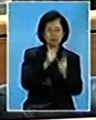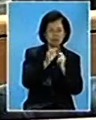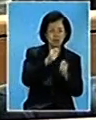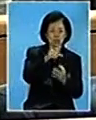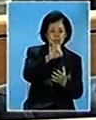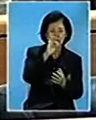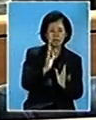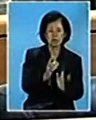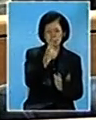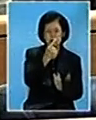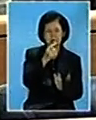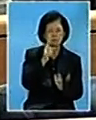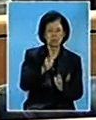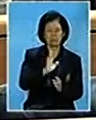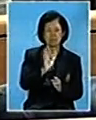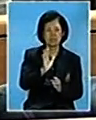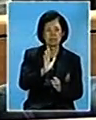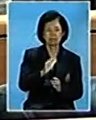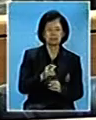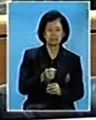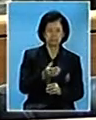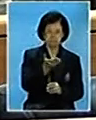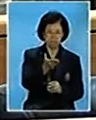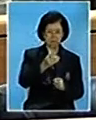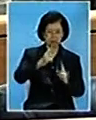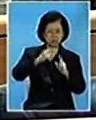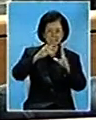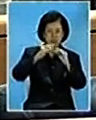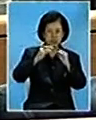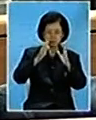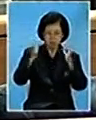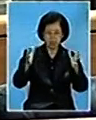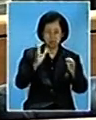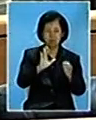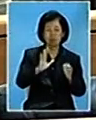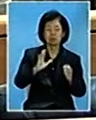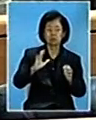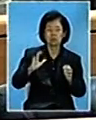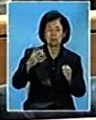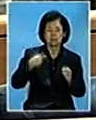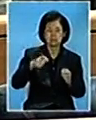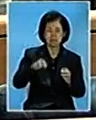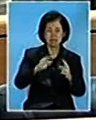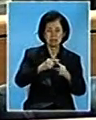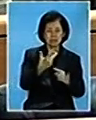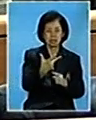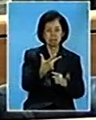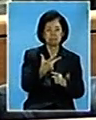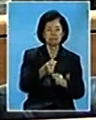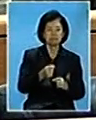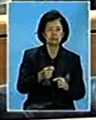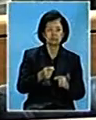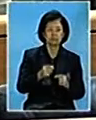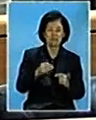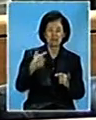งเข้ามาเป็นอย่างง่ายไม่ใช่และนี่จากที่ประชุมใหญ่สันติกา และในกรณีที่มาจากศาลปกครองสูงสุ